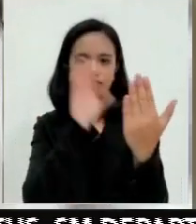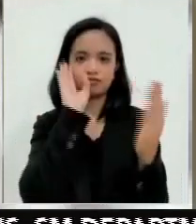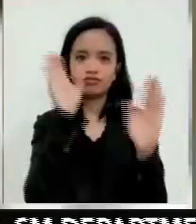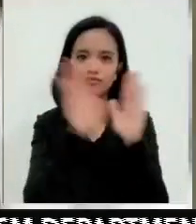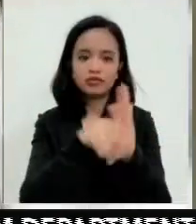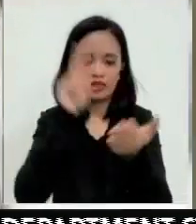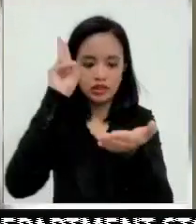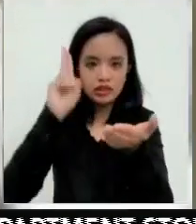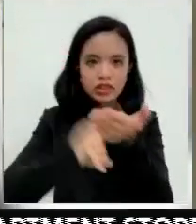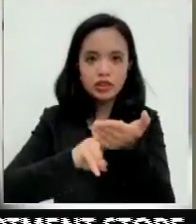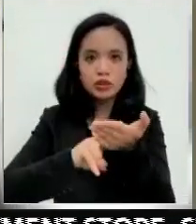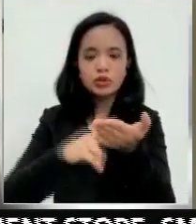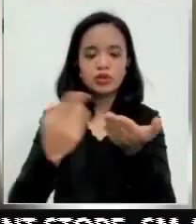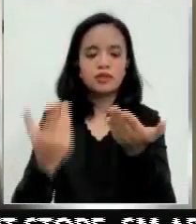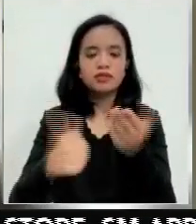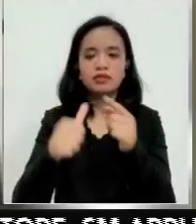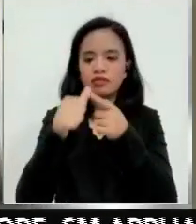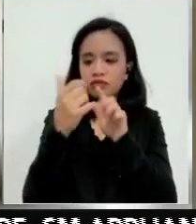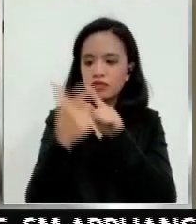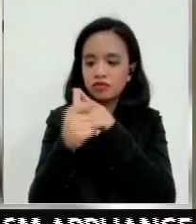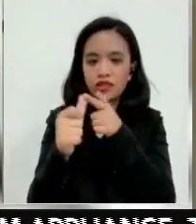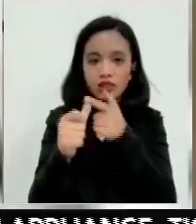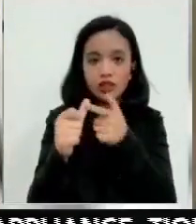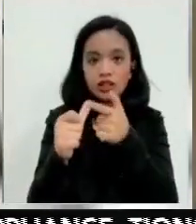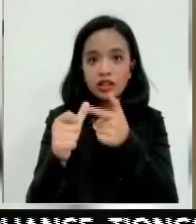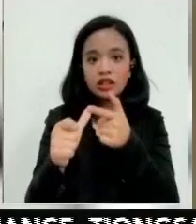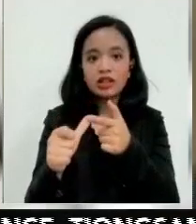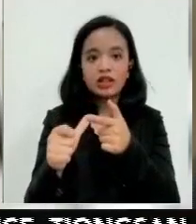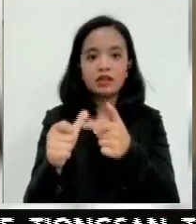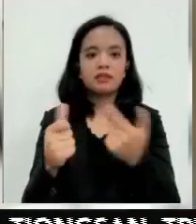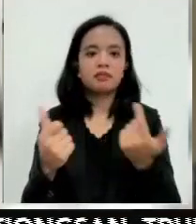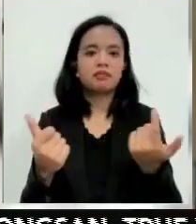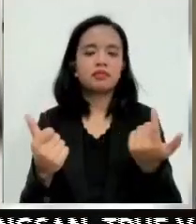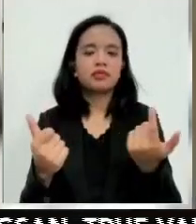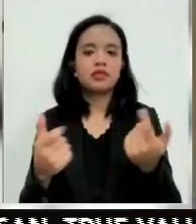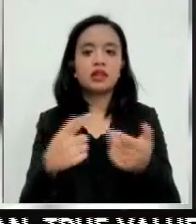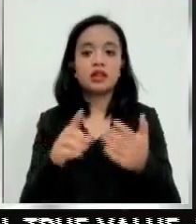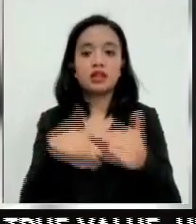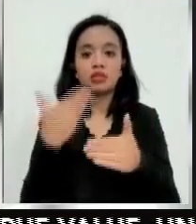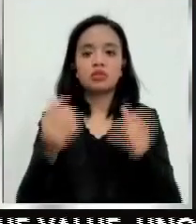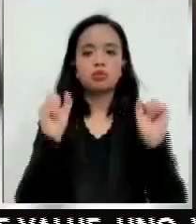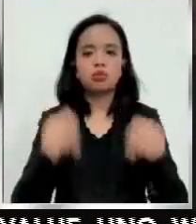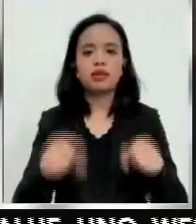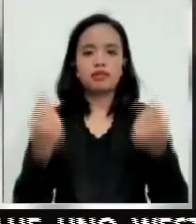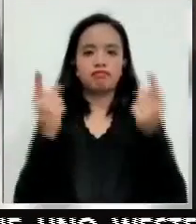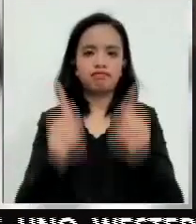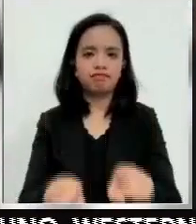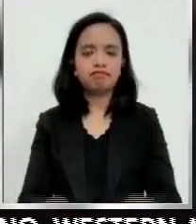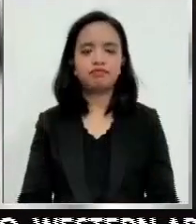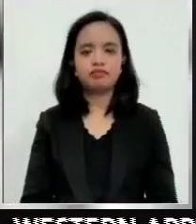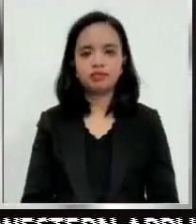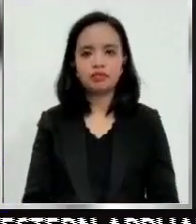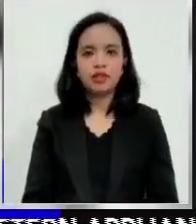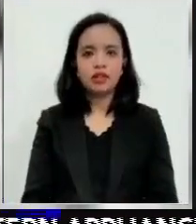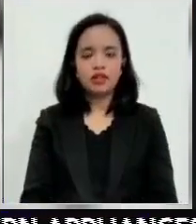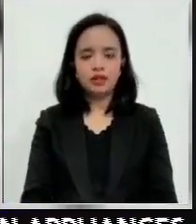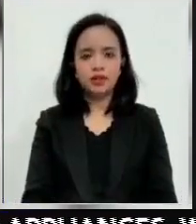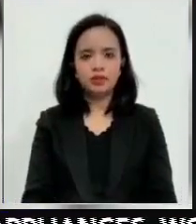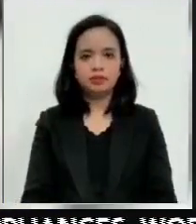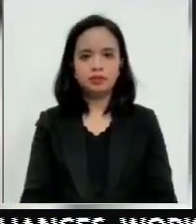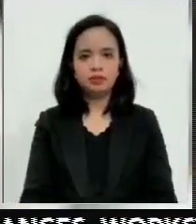thum mo I don't know the technology is there then pwede mangyari para sa GMA integrated